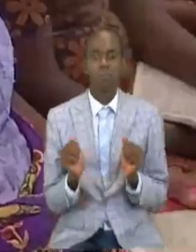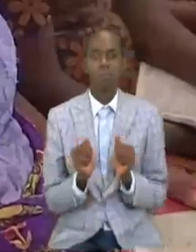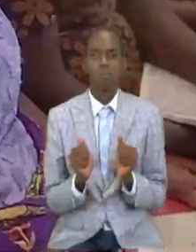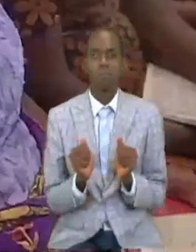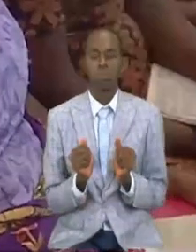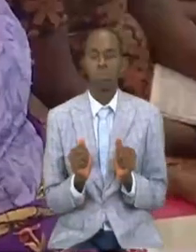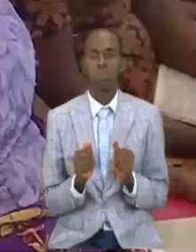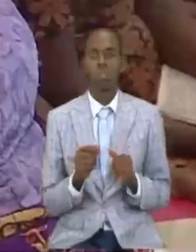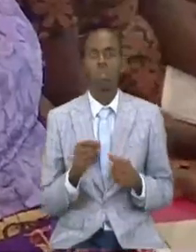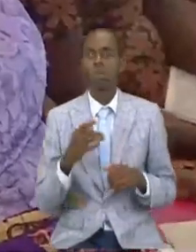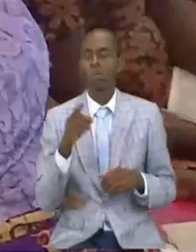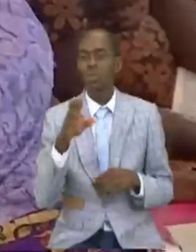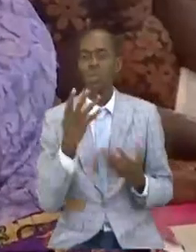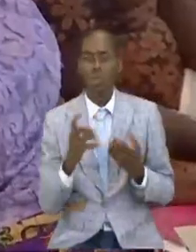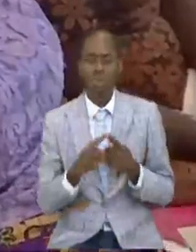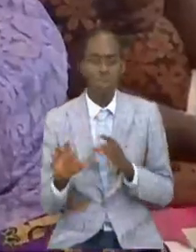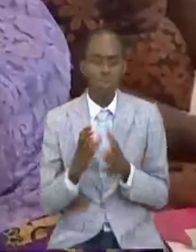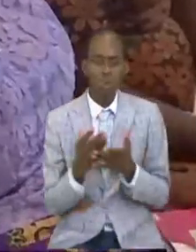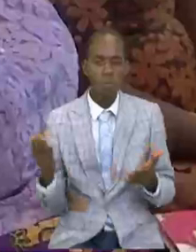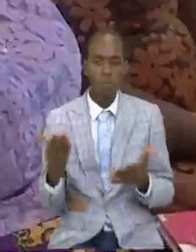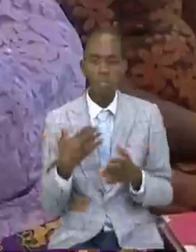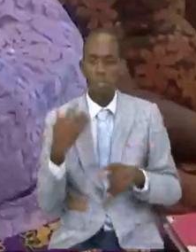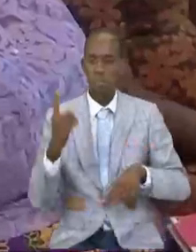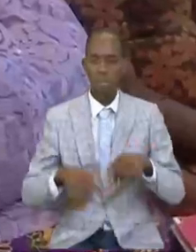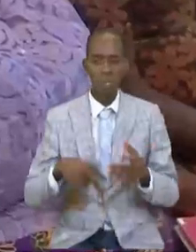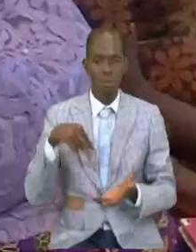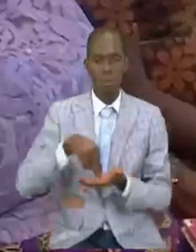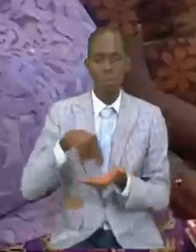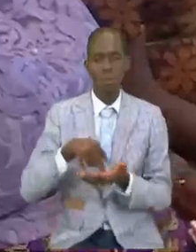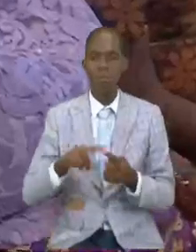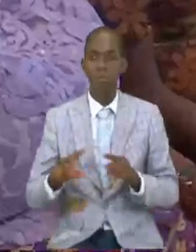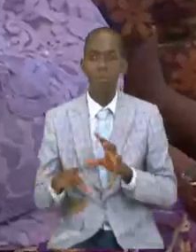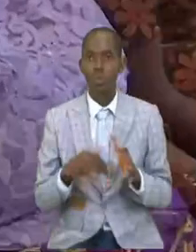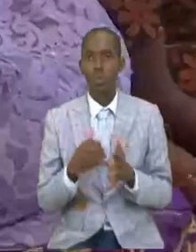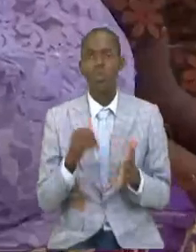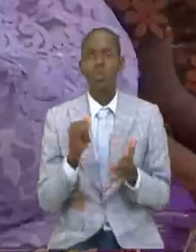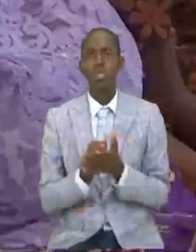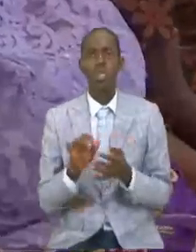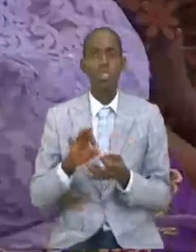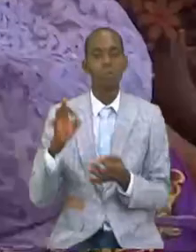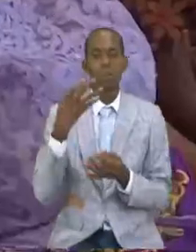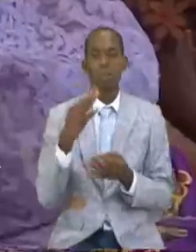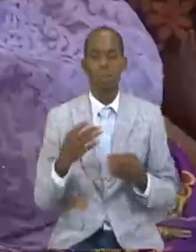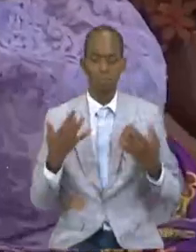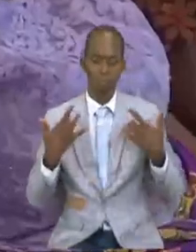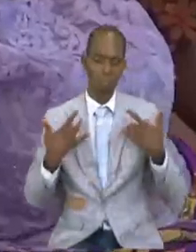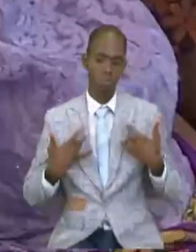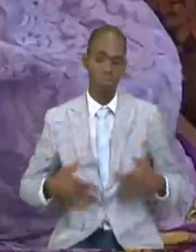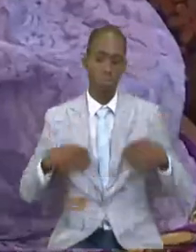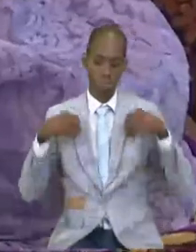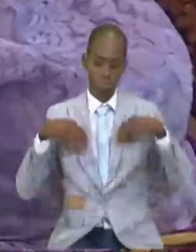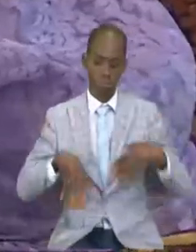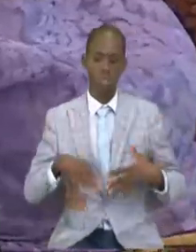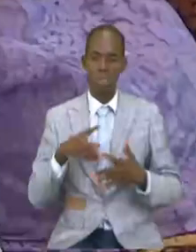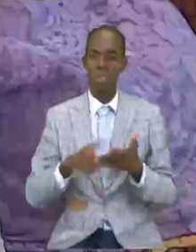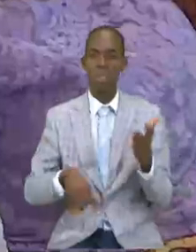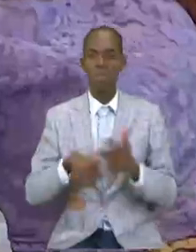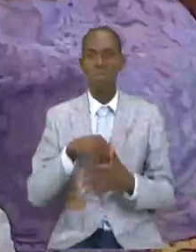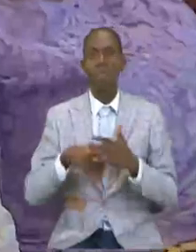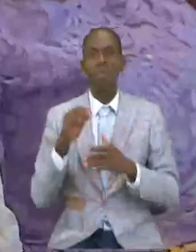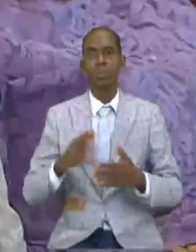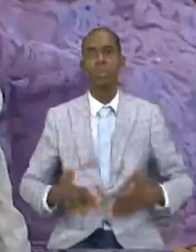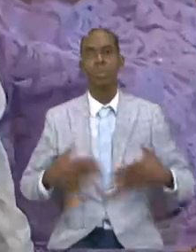L'esprit de timidité. Tu voudrais faire quelque chose, tu ne peux pas te lever, faire cela. L'esprit de découragement est annulé